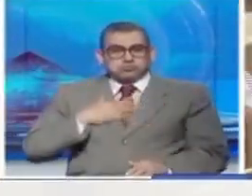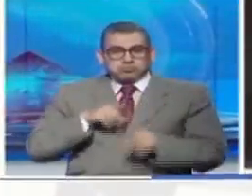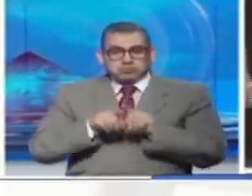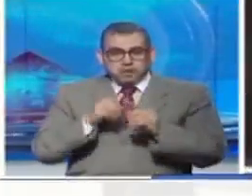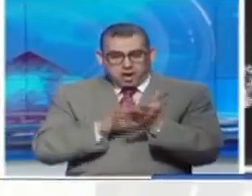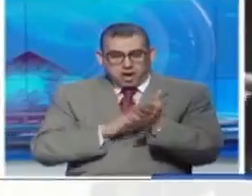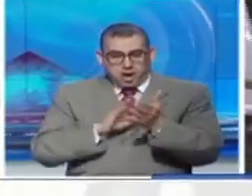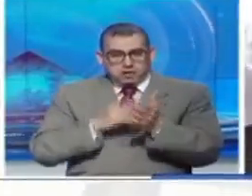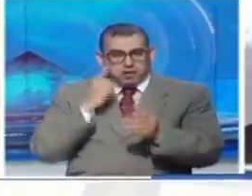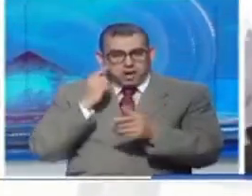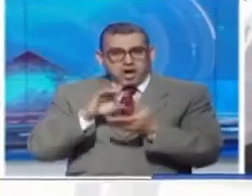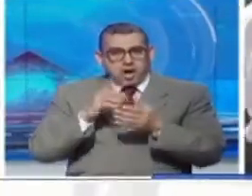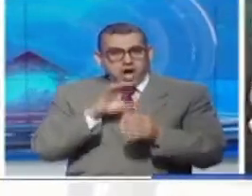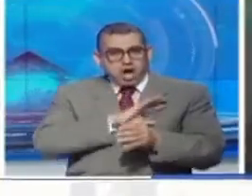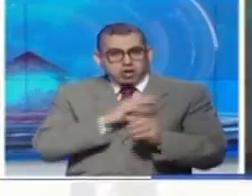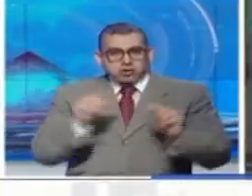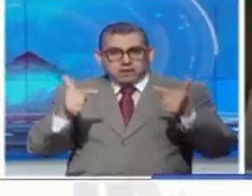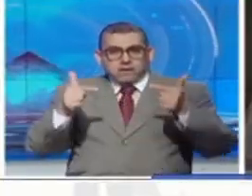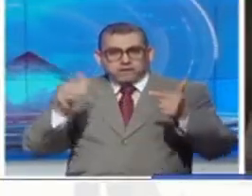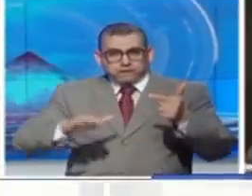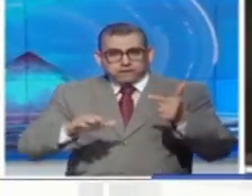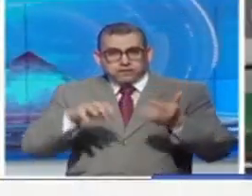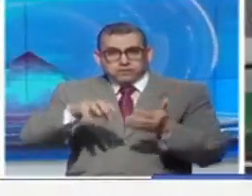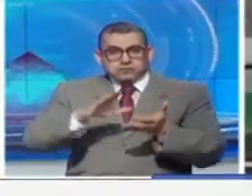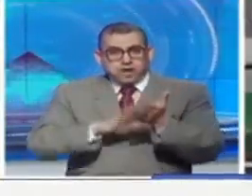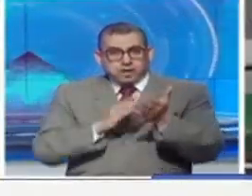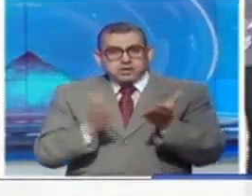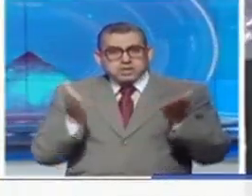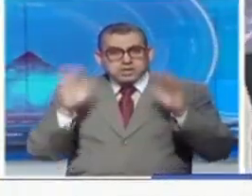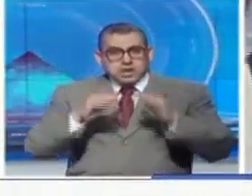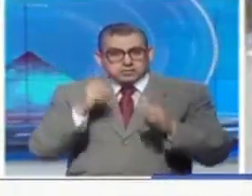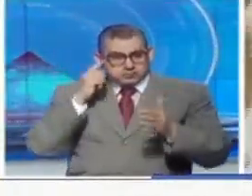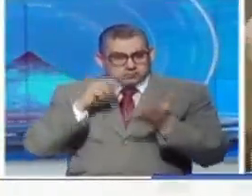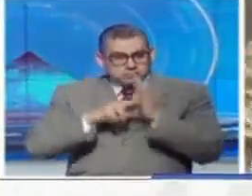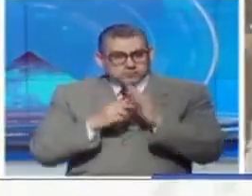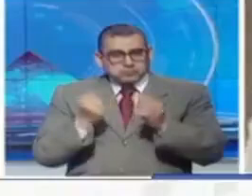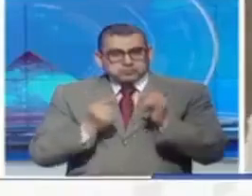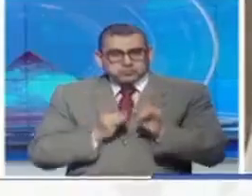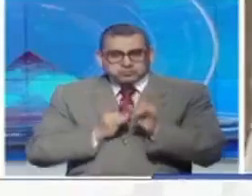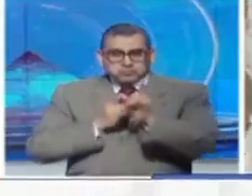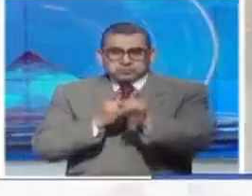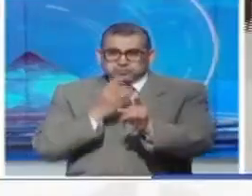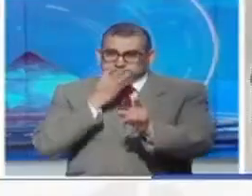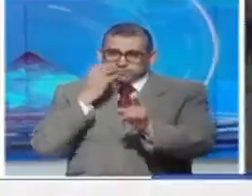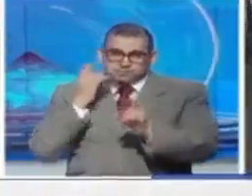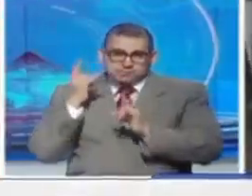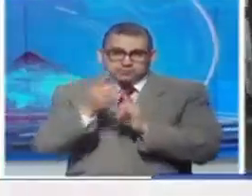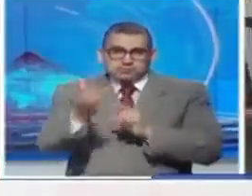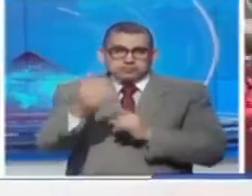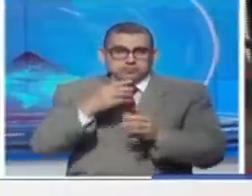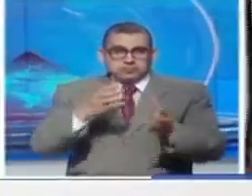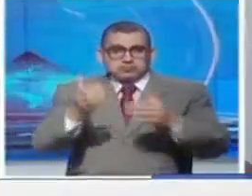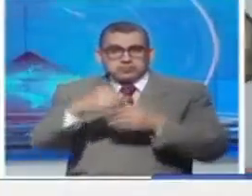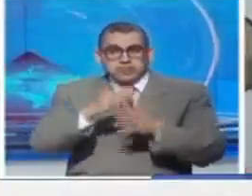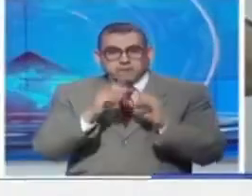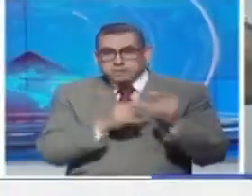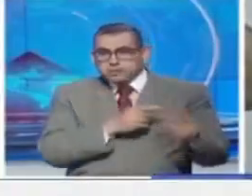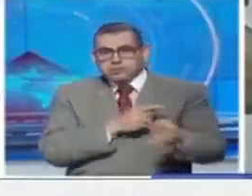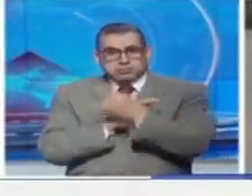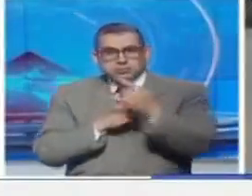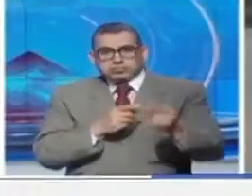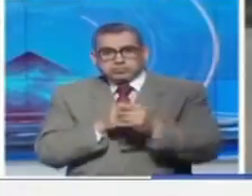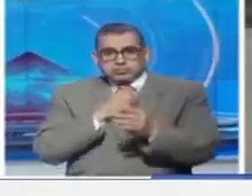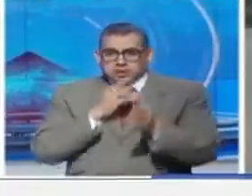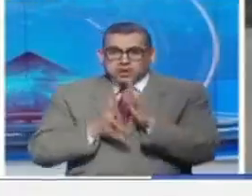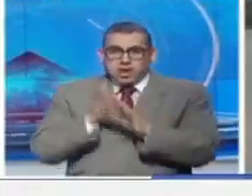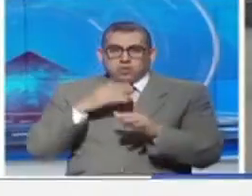لخطر العمليات العسكرية ببلادهم جعل الحافلات تتدفق باتجاه مصر بحثا